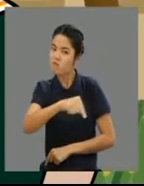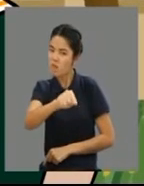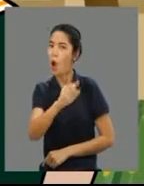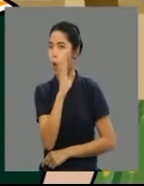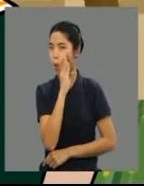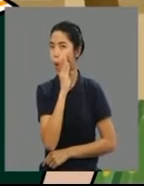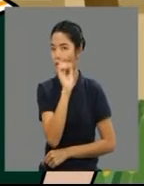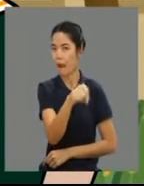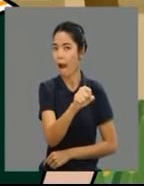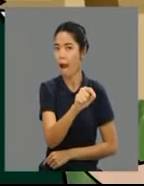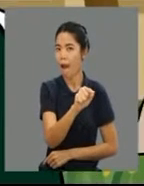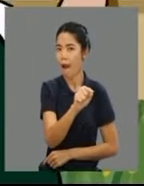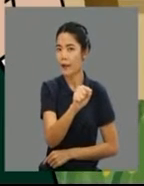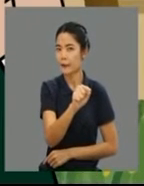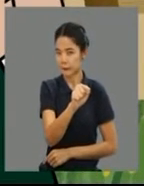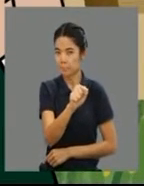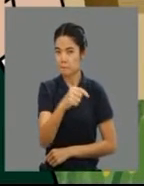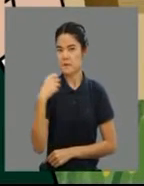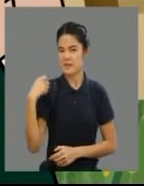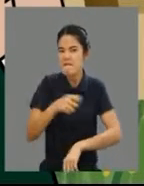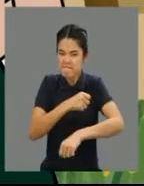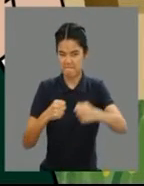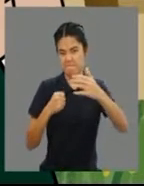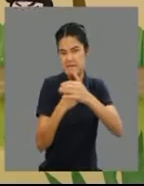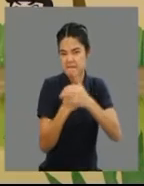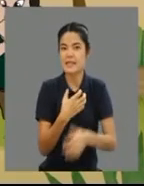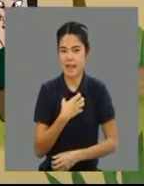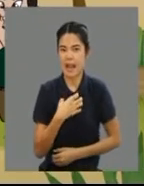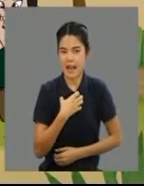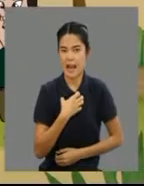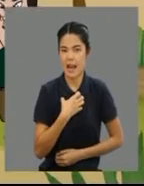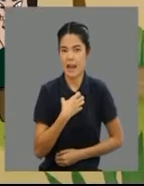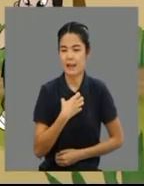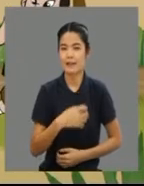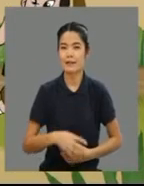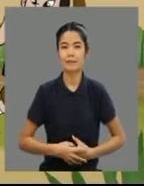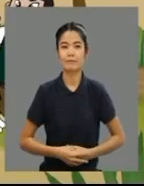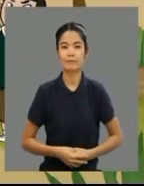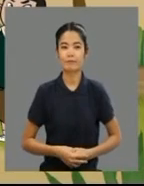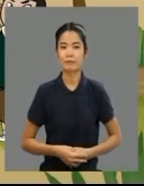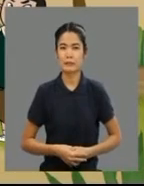ายคิดจะหลอกให้ฉันกลัวใช่ไหมทำอย่างนี้แสดงว่าอยากมีเรื่อง